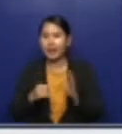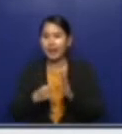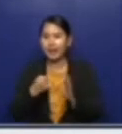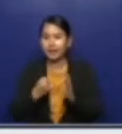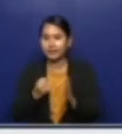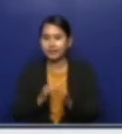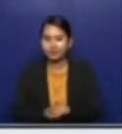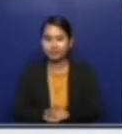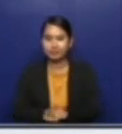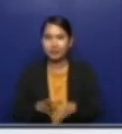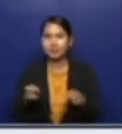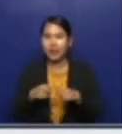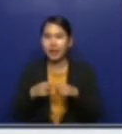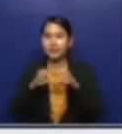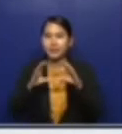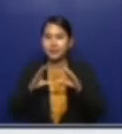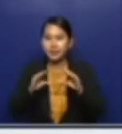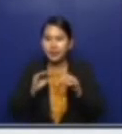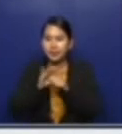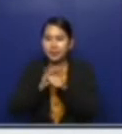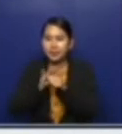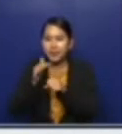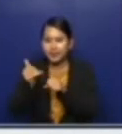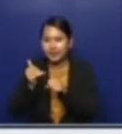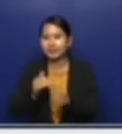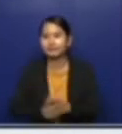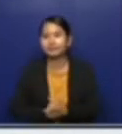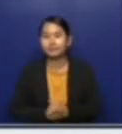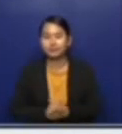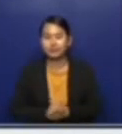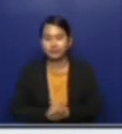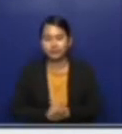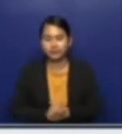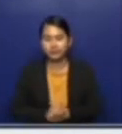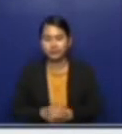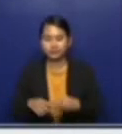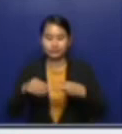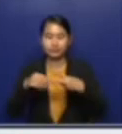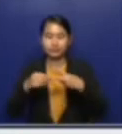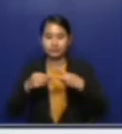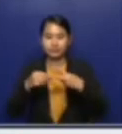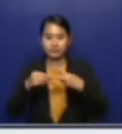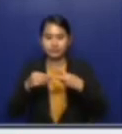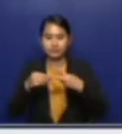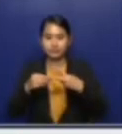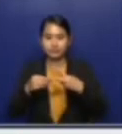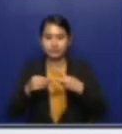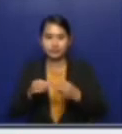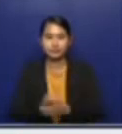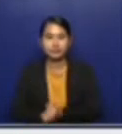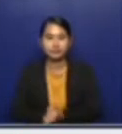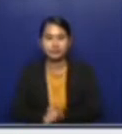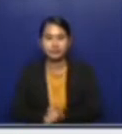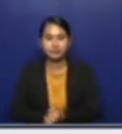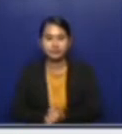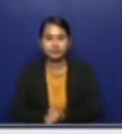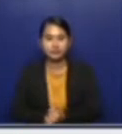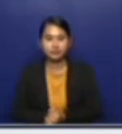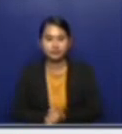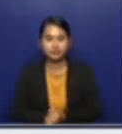งนี้จะคลายลงไปส่วนหนึ่งมันอาจจะคลายไม่หมดประเด็นที่สองผมเห็นท่านถือไพ่